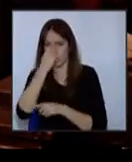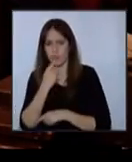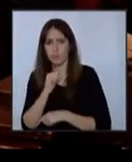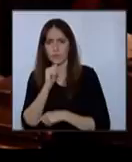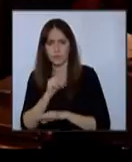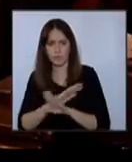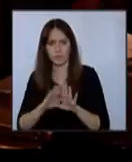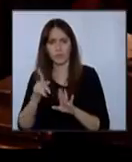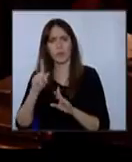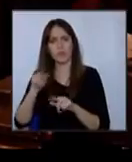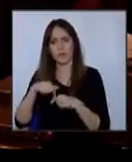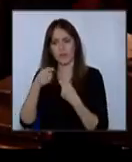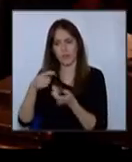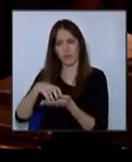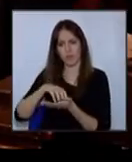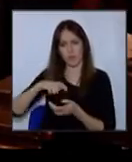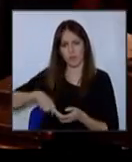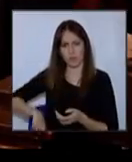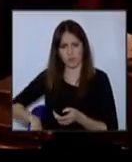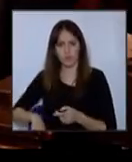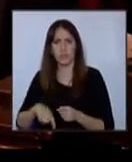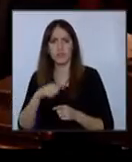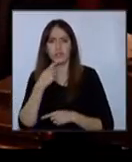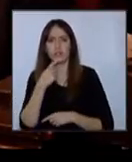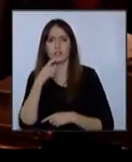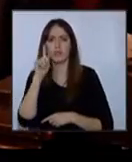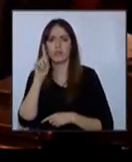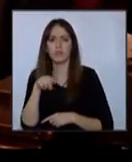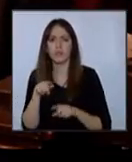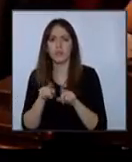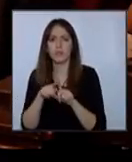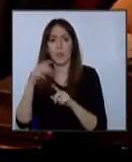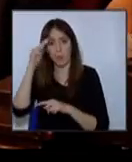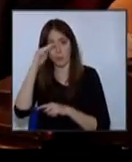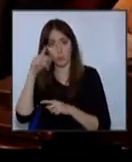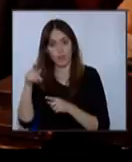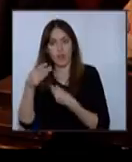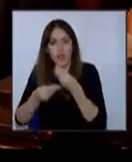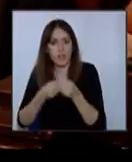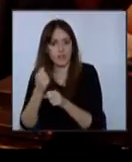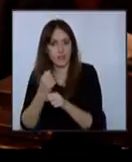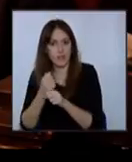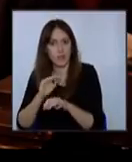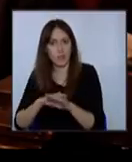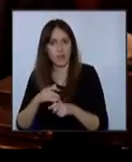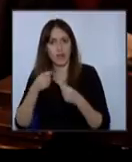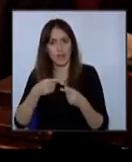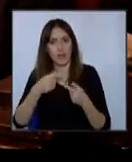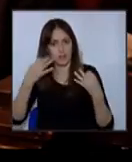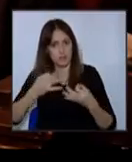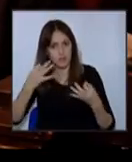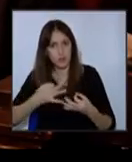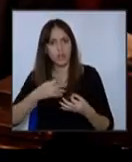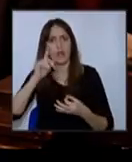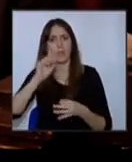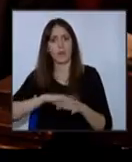seva professionalitat. Com ja hem manifestat en altres ocasions, els Mossos d'Esquadra estan per servir la seguretat, per servir la